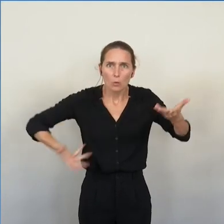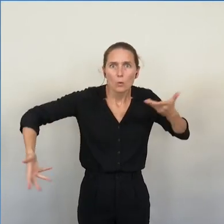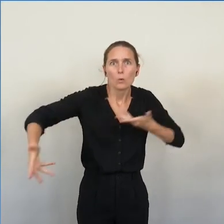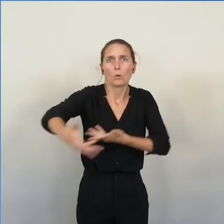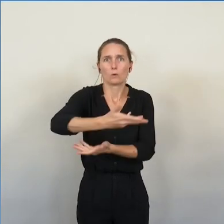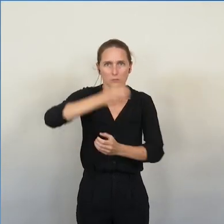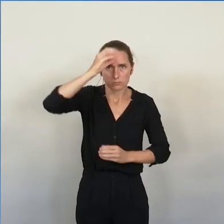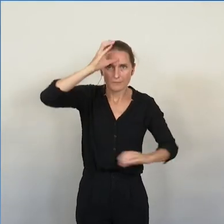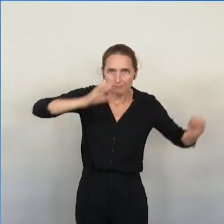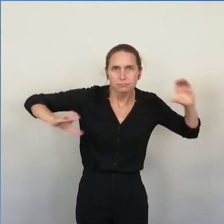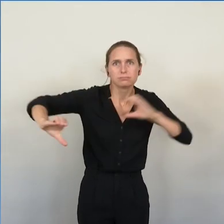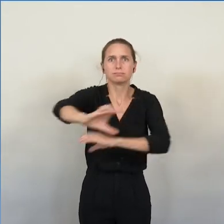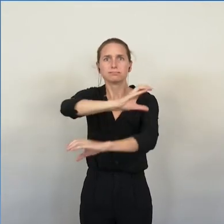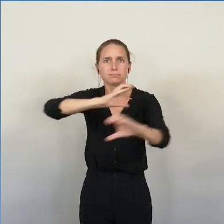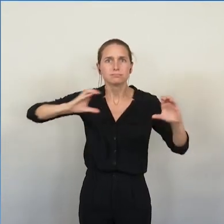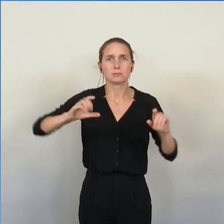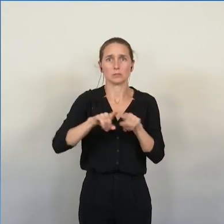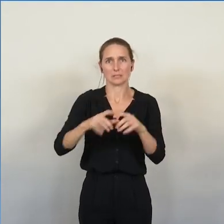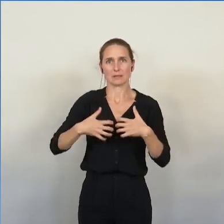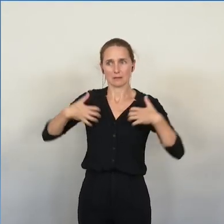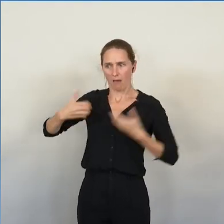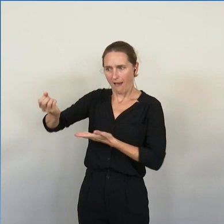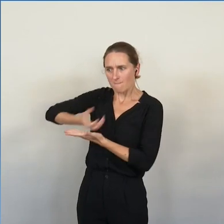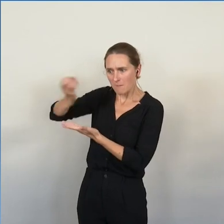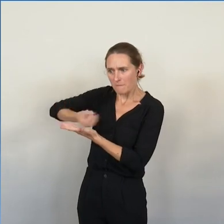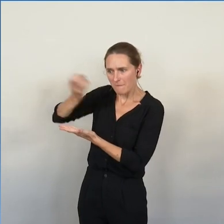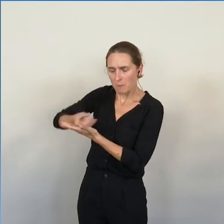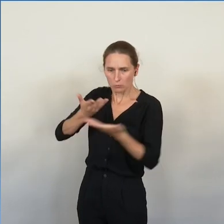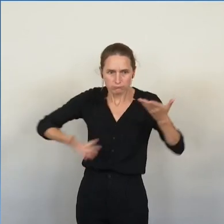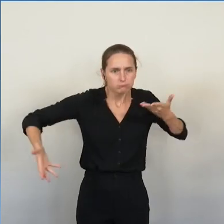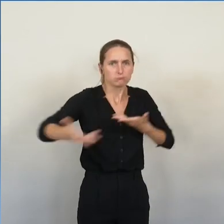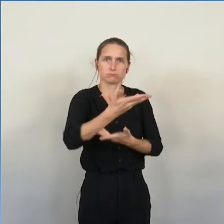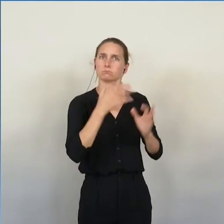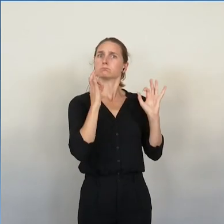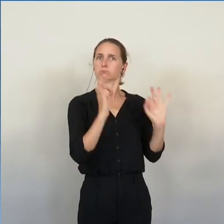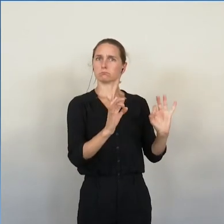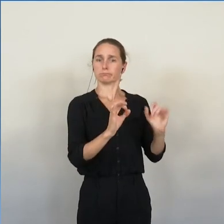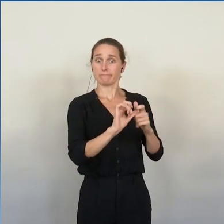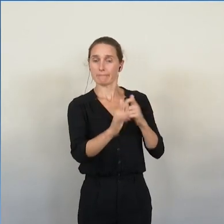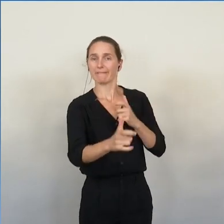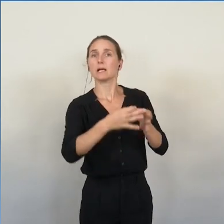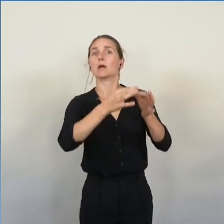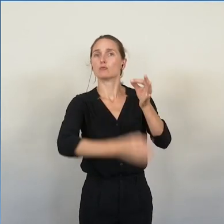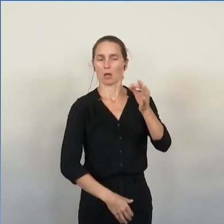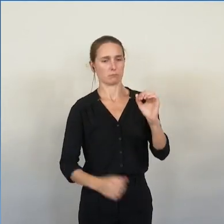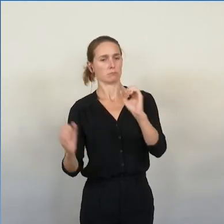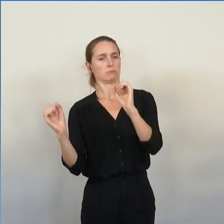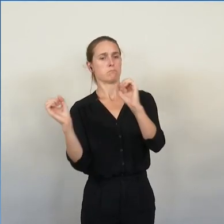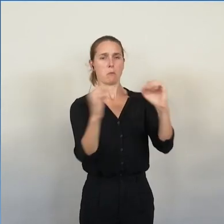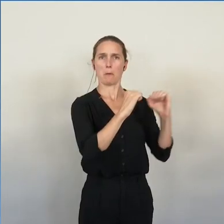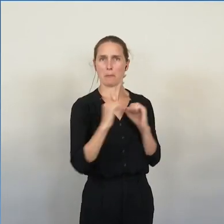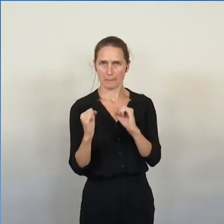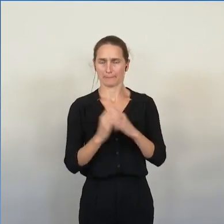informations c'était éclairé par la science et ça aboutit à un consensus ordonné et nous demandons au conseil municipal de bien vouloir